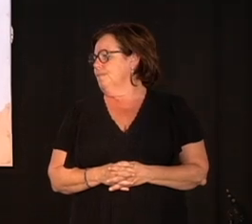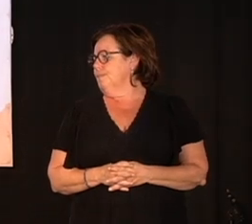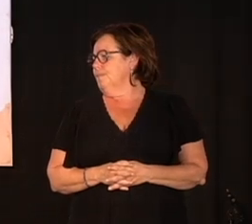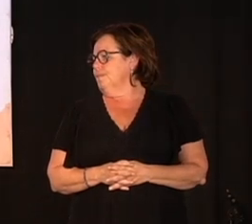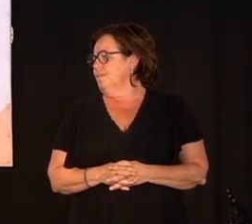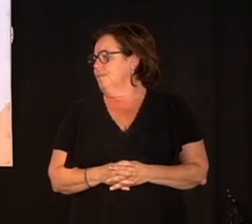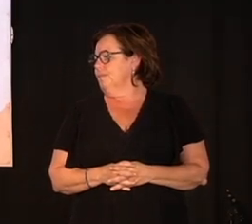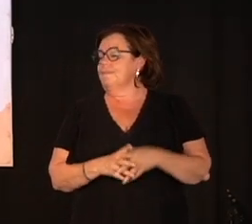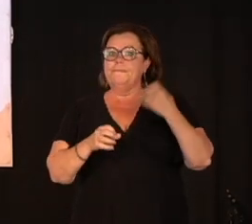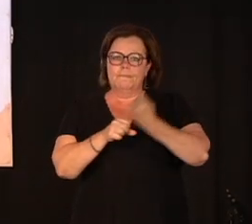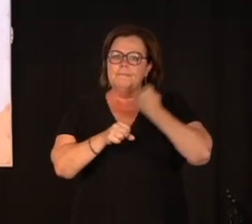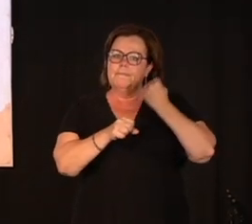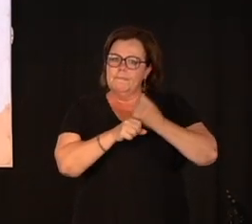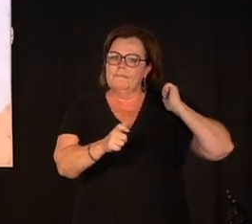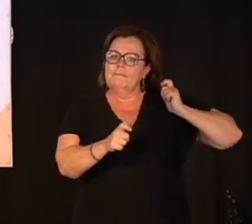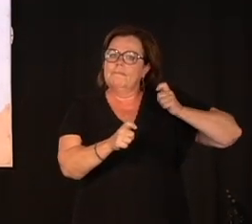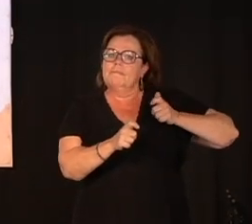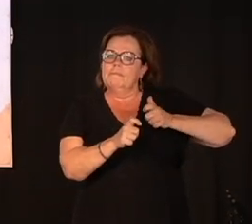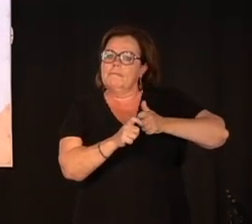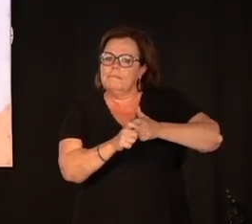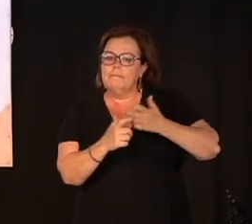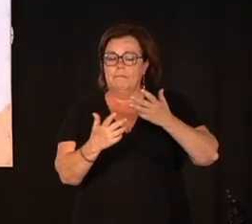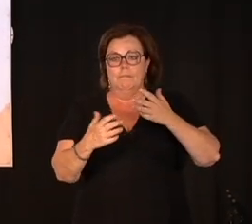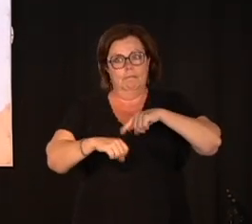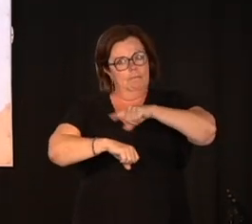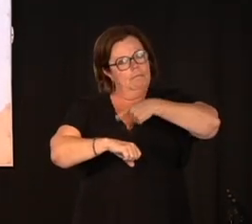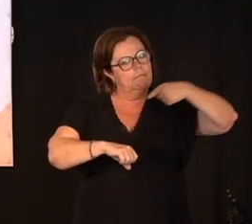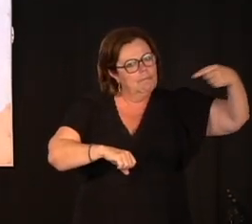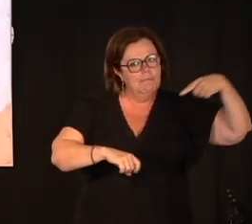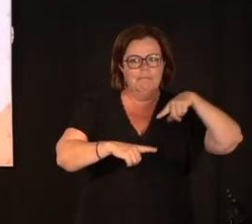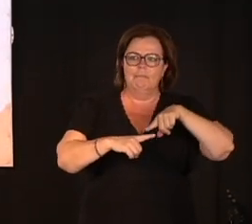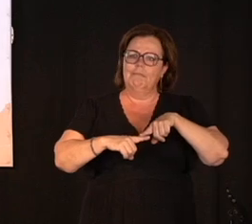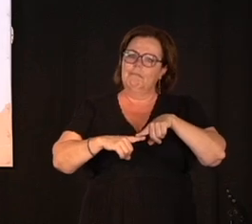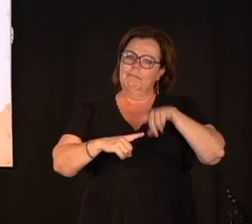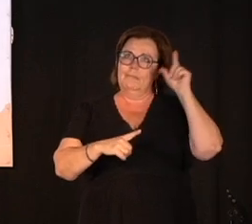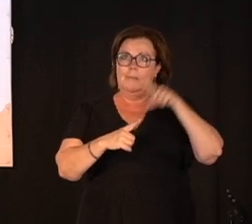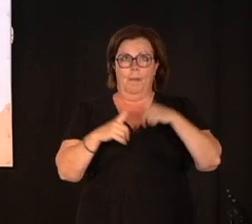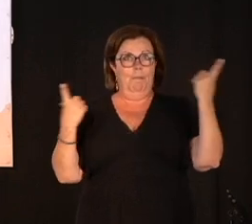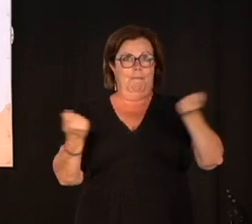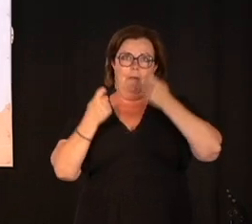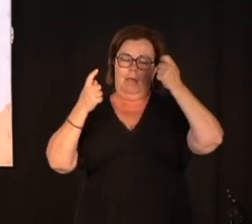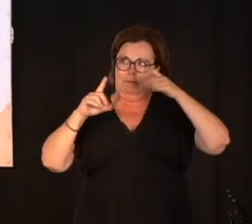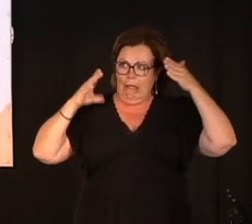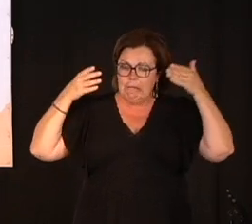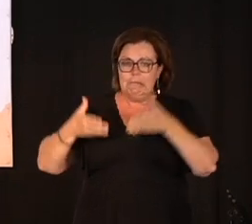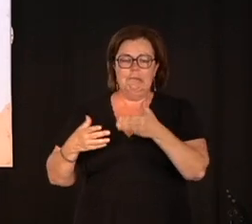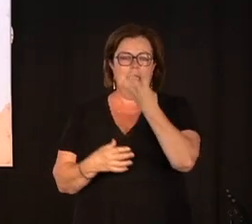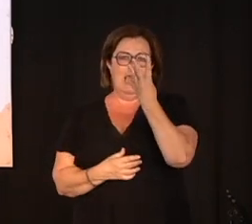Le travail qu'ils ont pu faire, c'est beaucoup de temps qu'ils consacrent à cette aventure, à ces